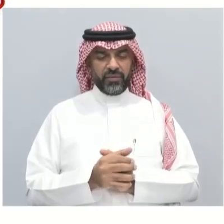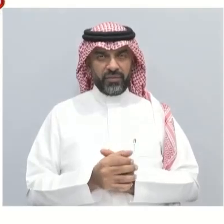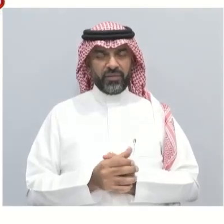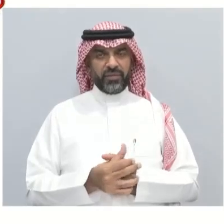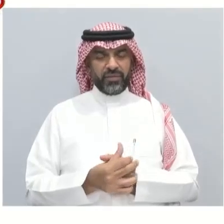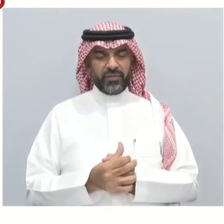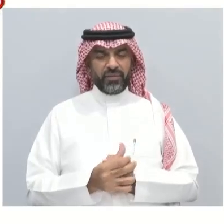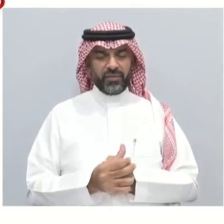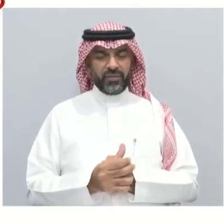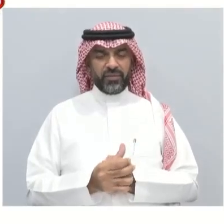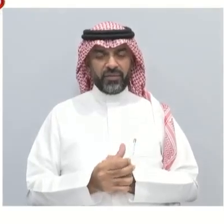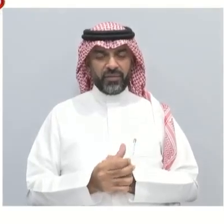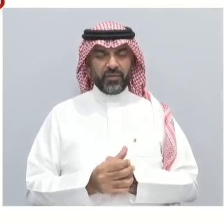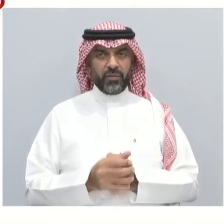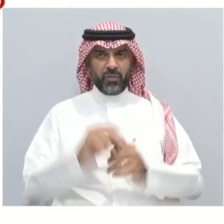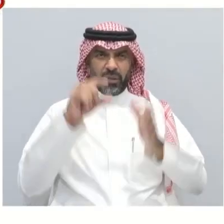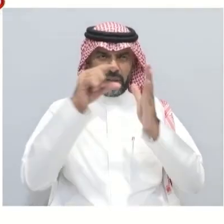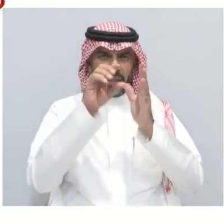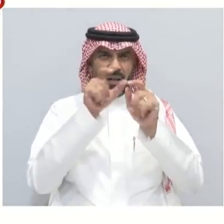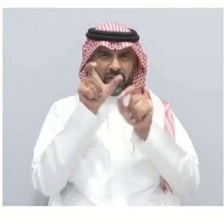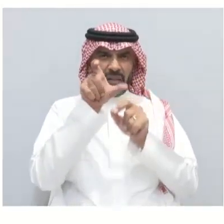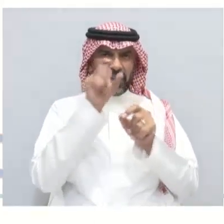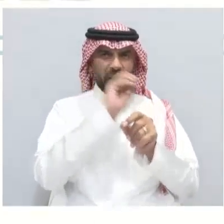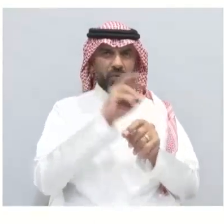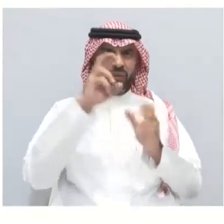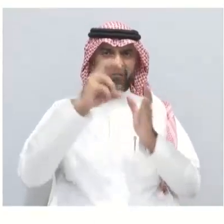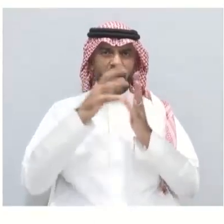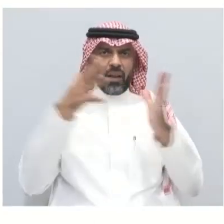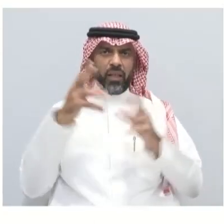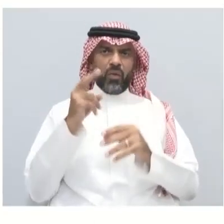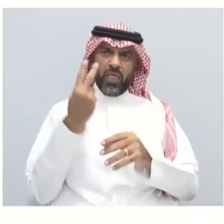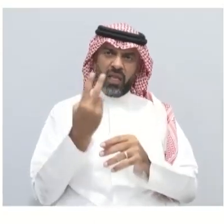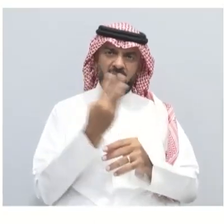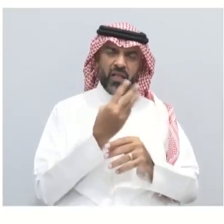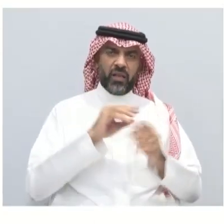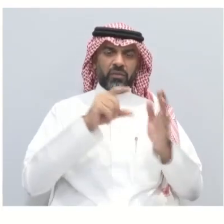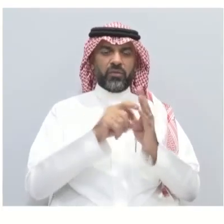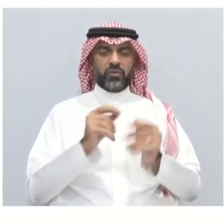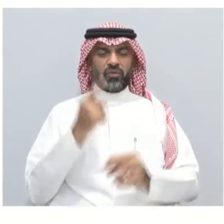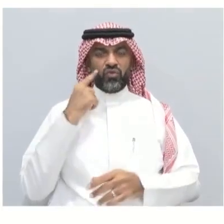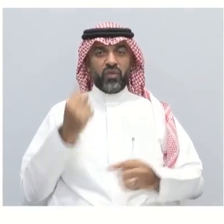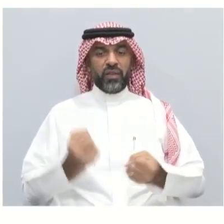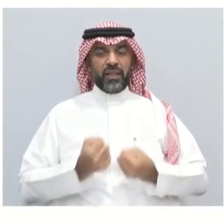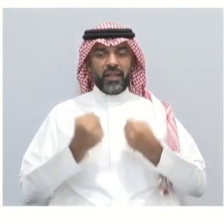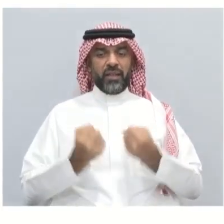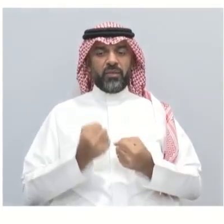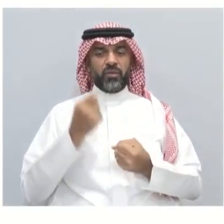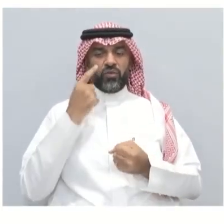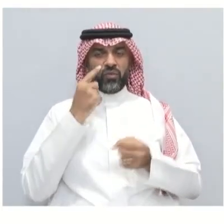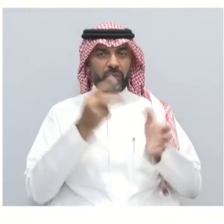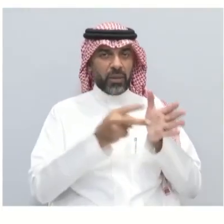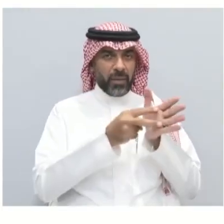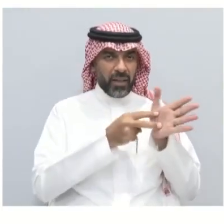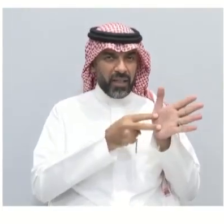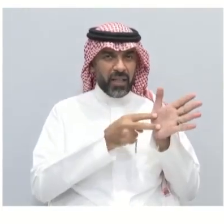بين الفقرات اذا قمنا بتحديد اكثر من فقره طيب تدريب صل بين نتيجه